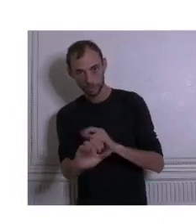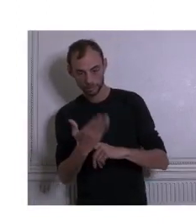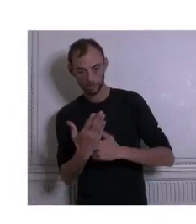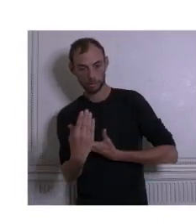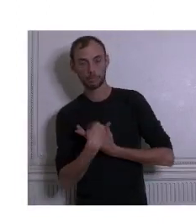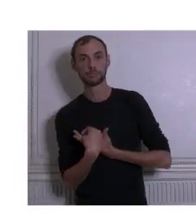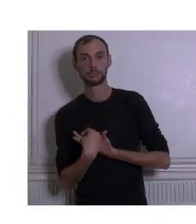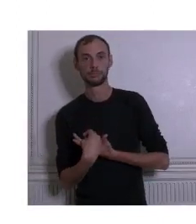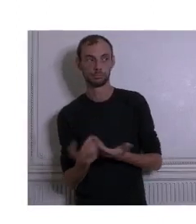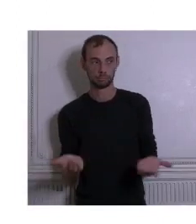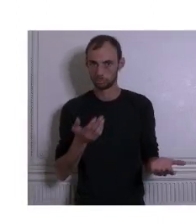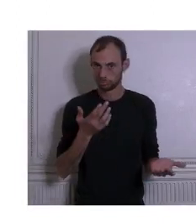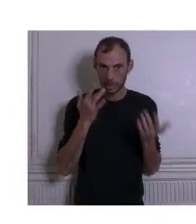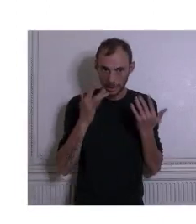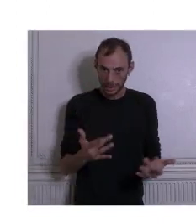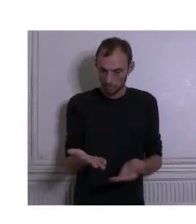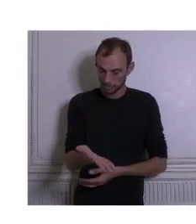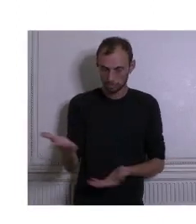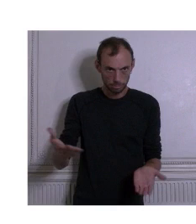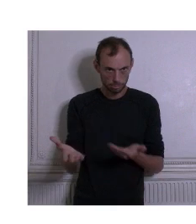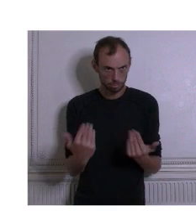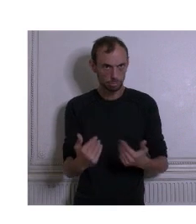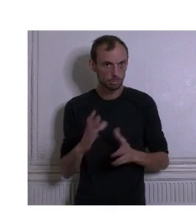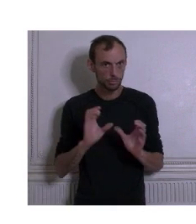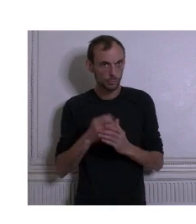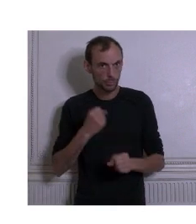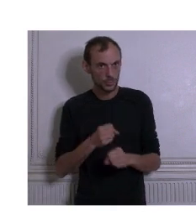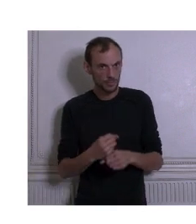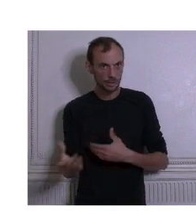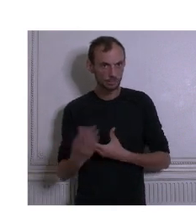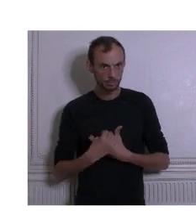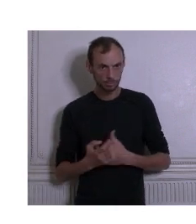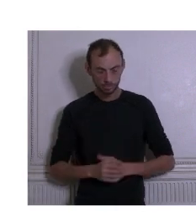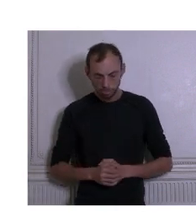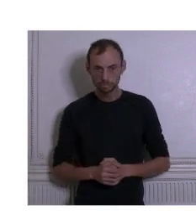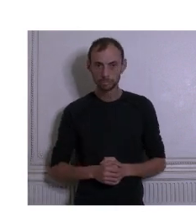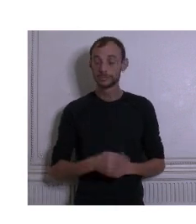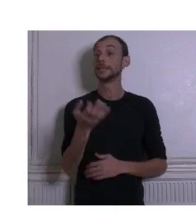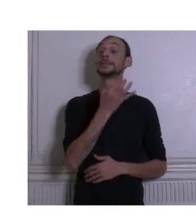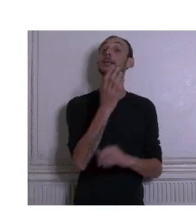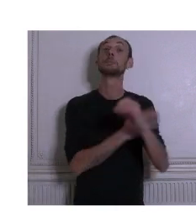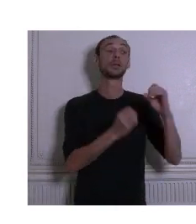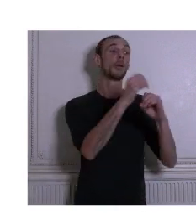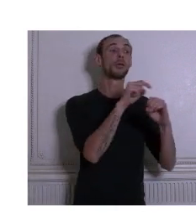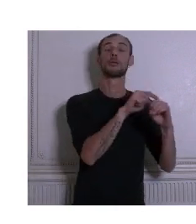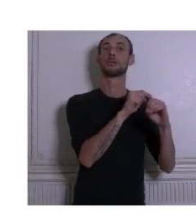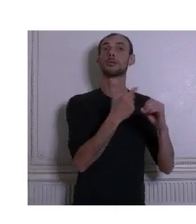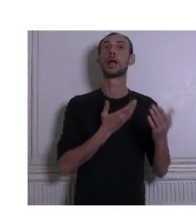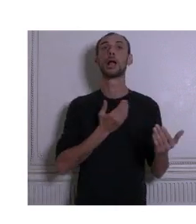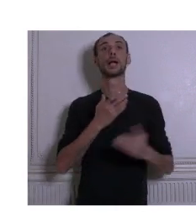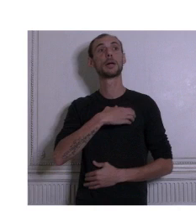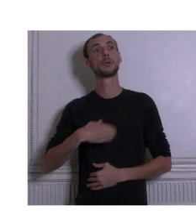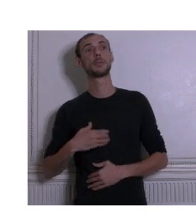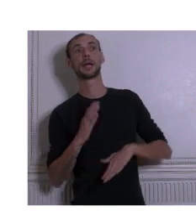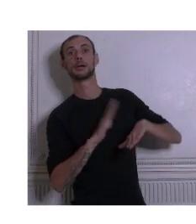une fois, Mme Marie, au niveau national. Alors, un peu de modestie, et n'accusez pas ici les responsables locaux qui essaient de sauver